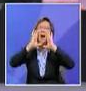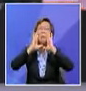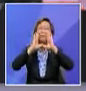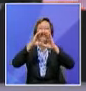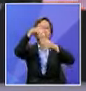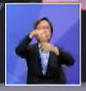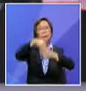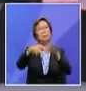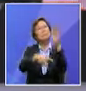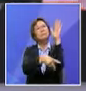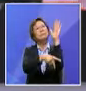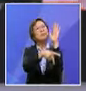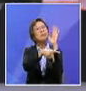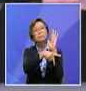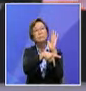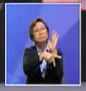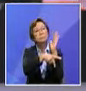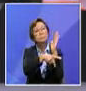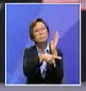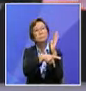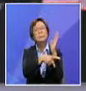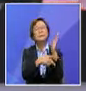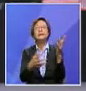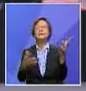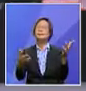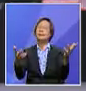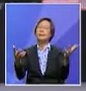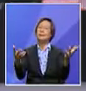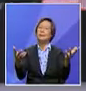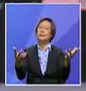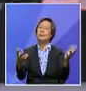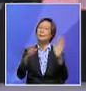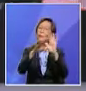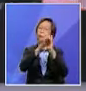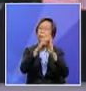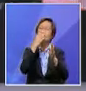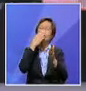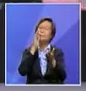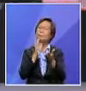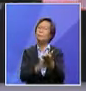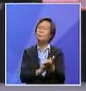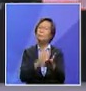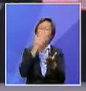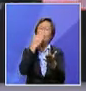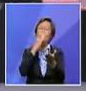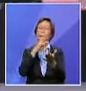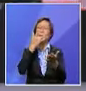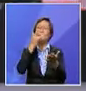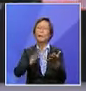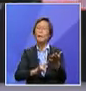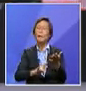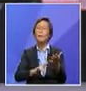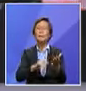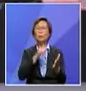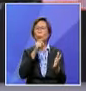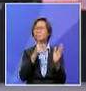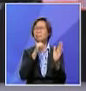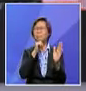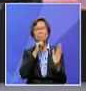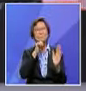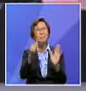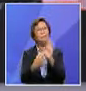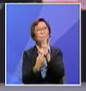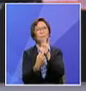Dewan Rakyat, contohnya malangnya, ya, contoh yang malang, itu tidak